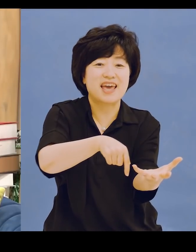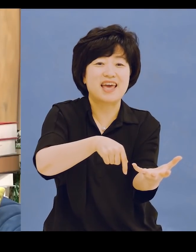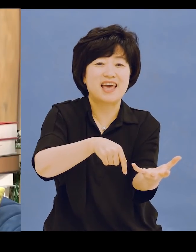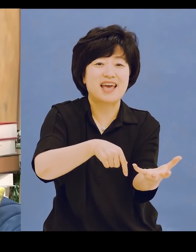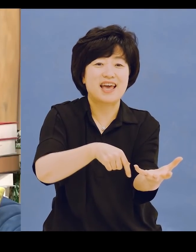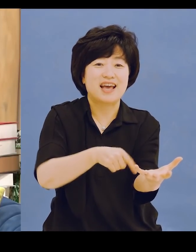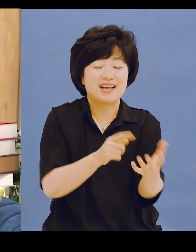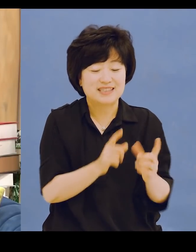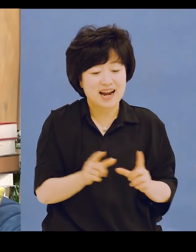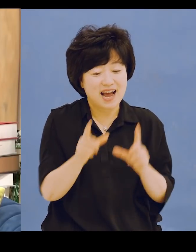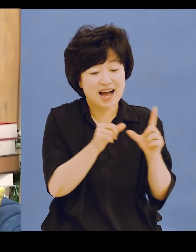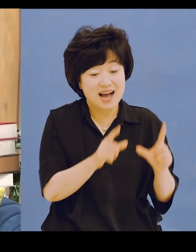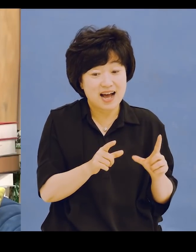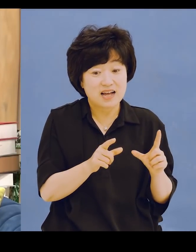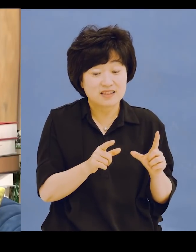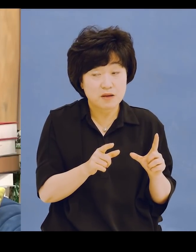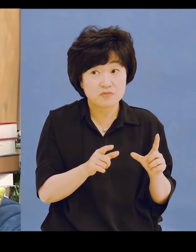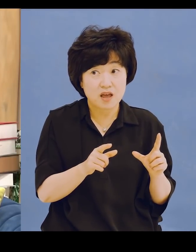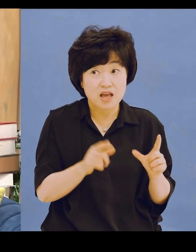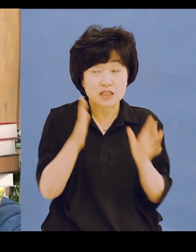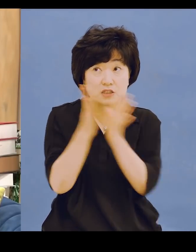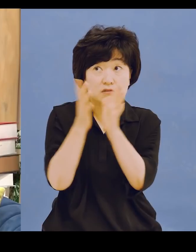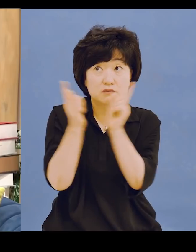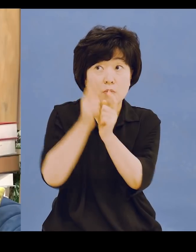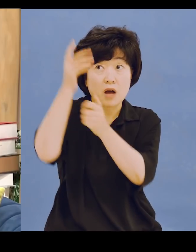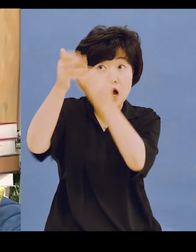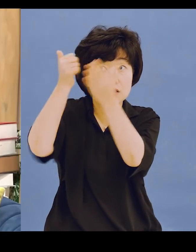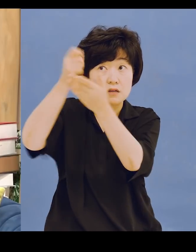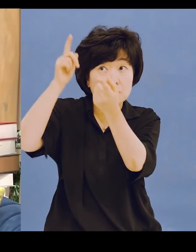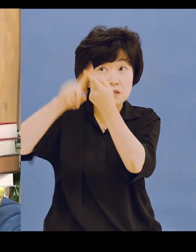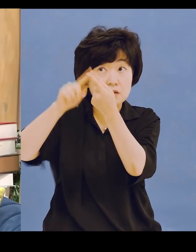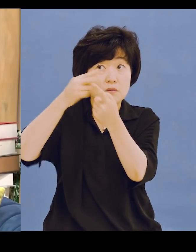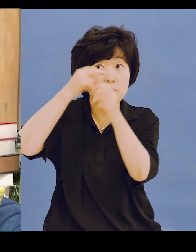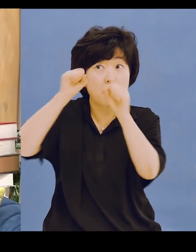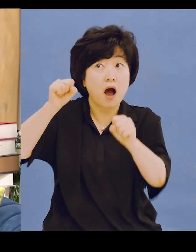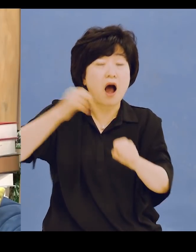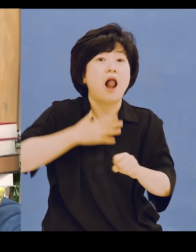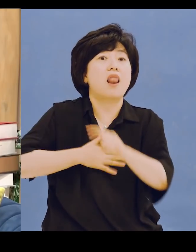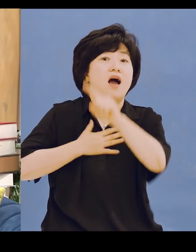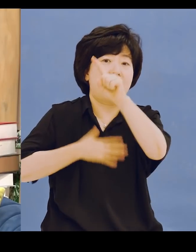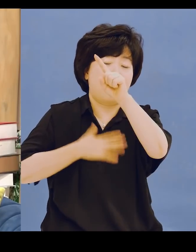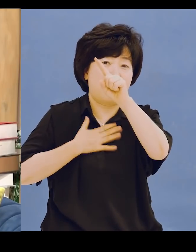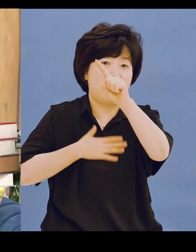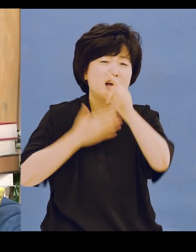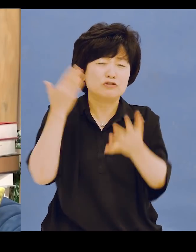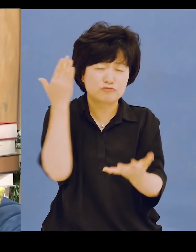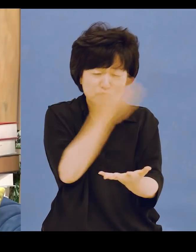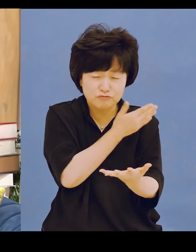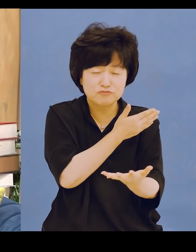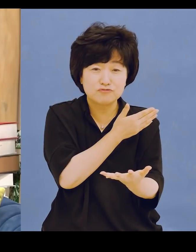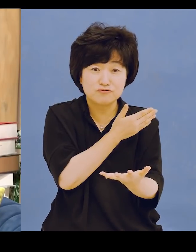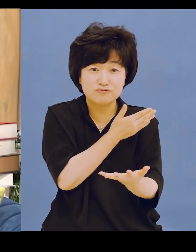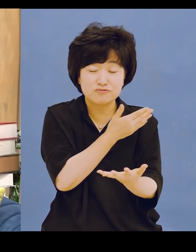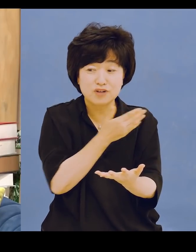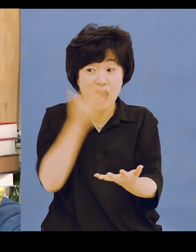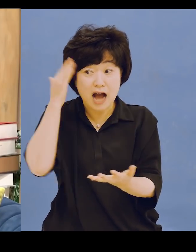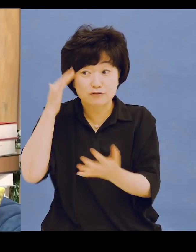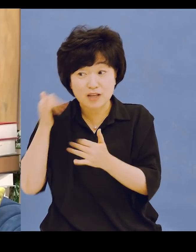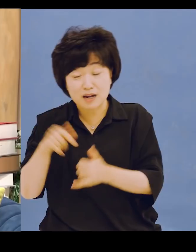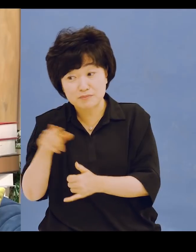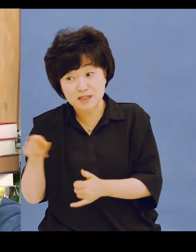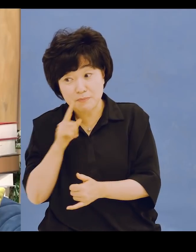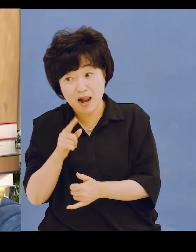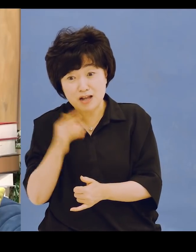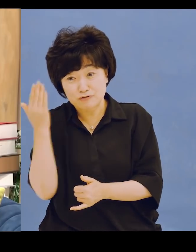오면 부족 애들이 어떻게 그렇게 놀라운 간증과 인격의 변화와 크리스천이 되었느냐. 그래서 그 사람들은 순수한가 보다.